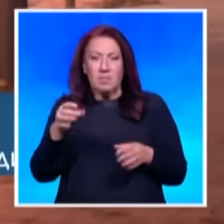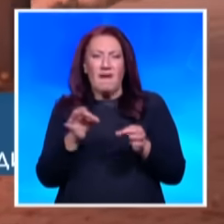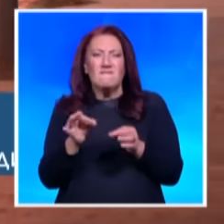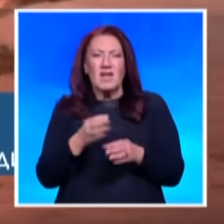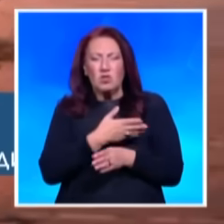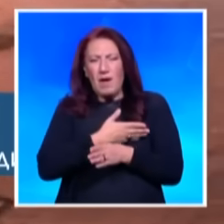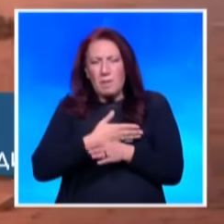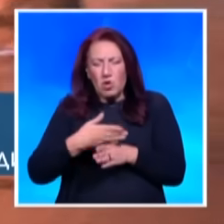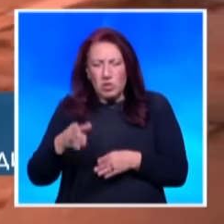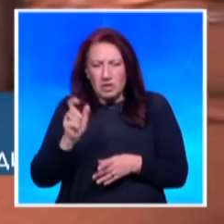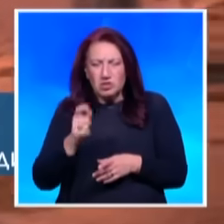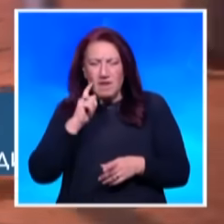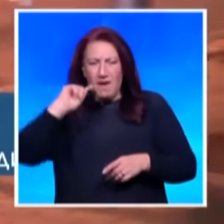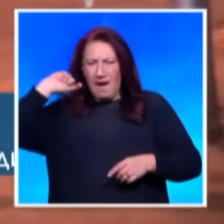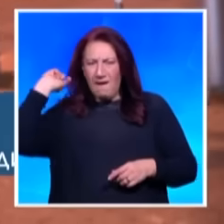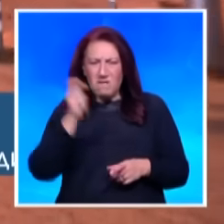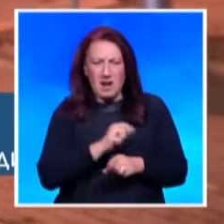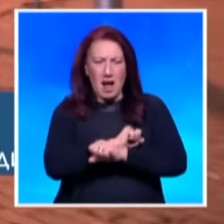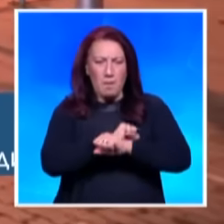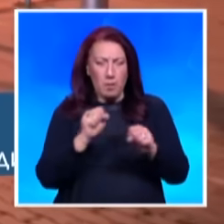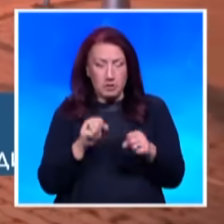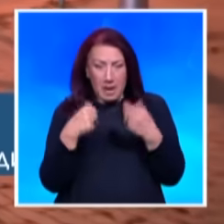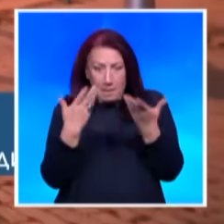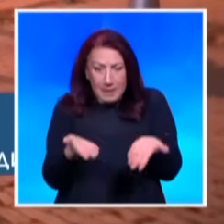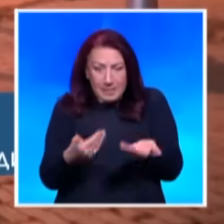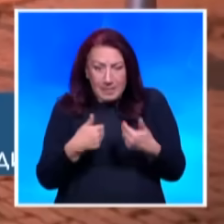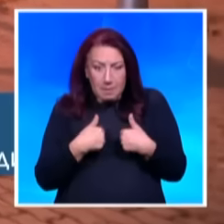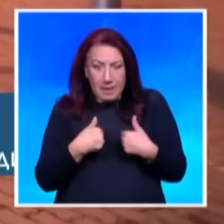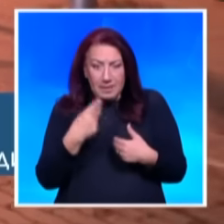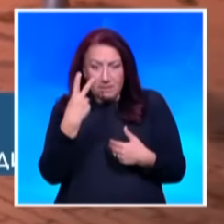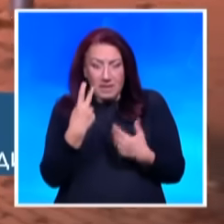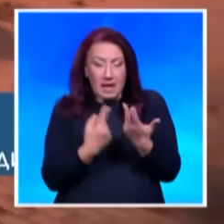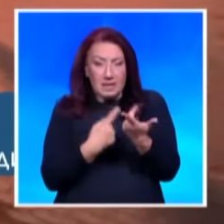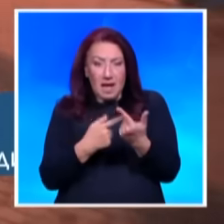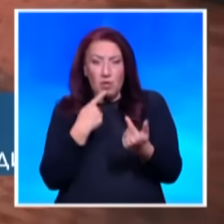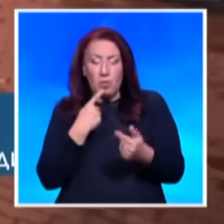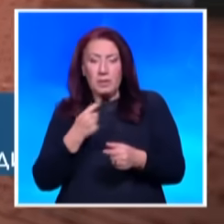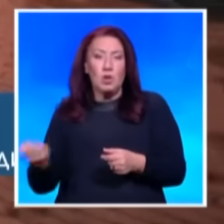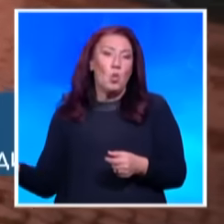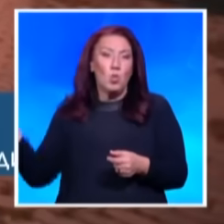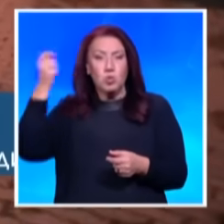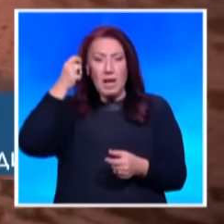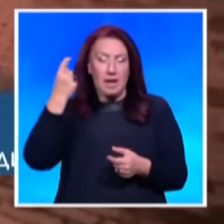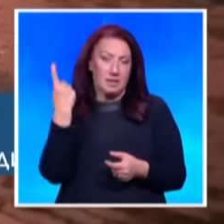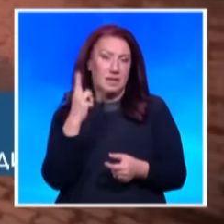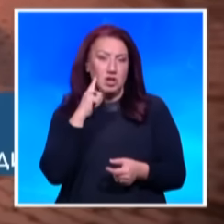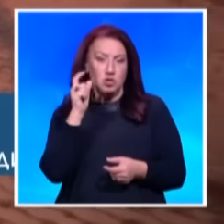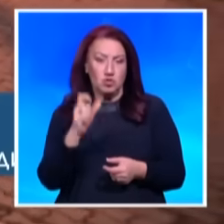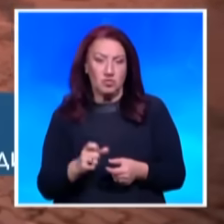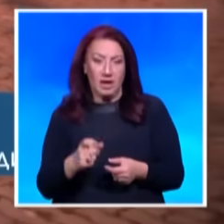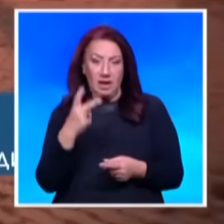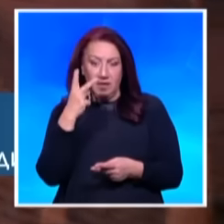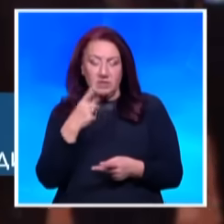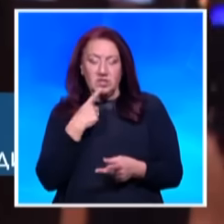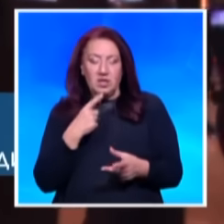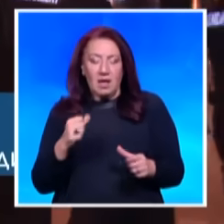бомбички пред очите ни. Преди малко беше ударен няколко пъти един от феновете. Виждате, изключително